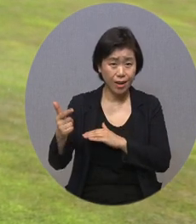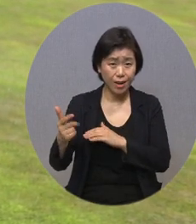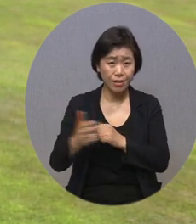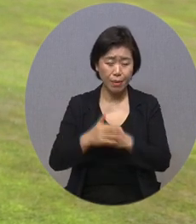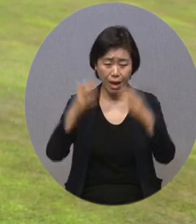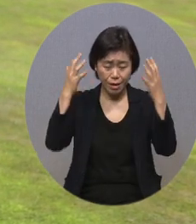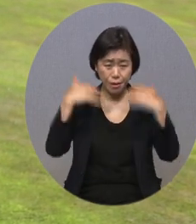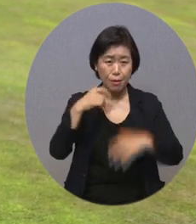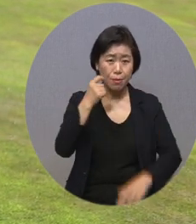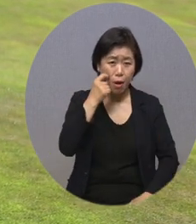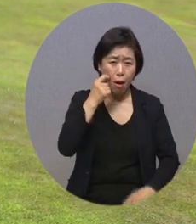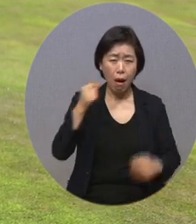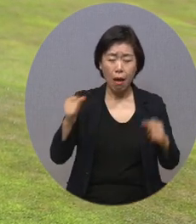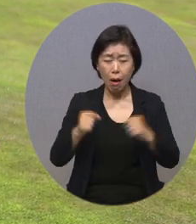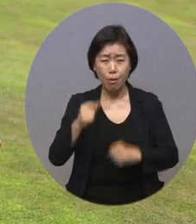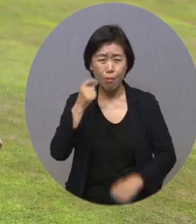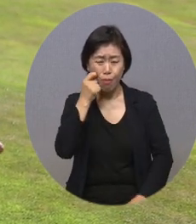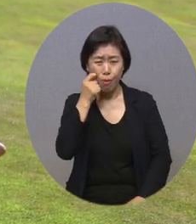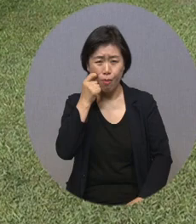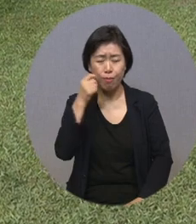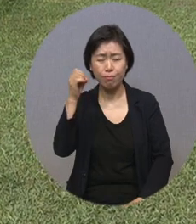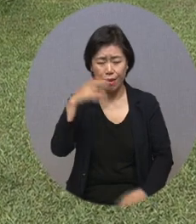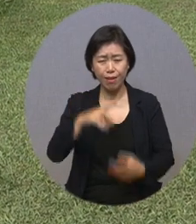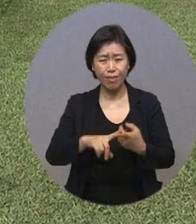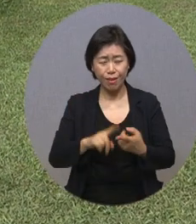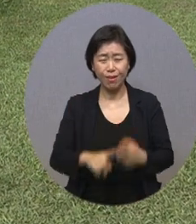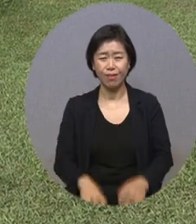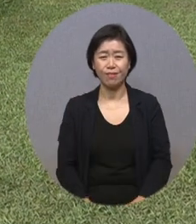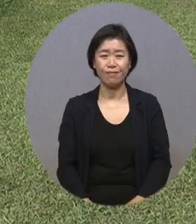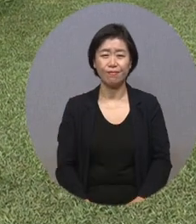겨울에도 좀 못 치고. 막 가는 거지 뭐.